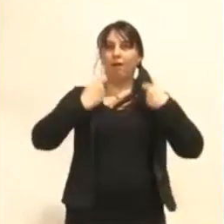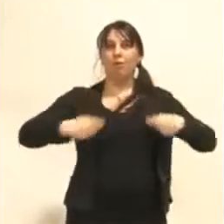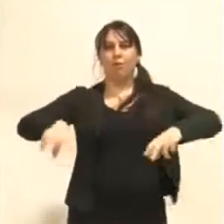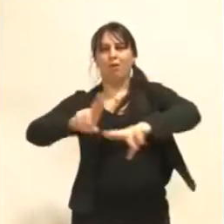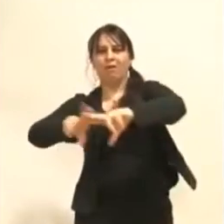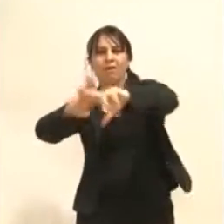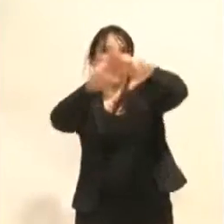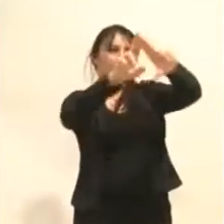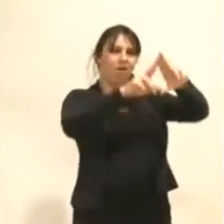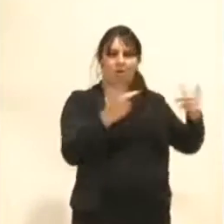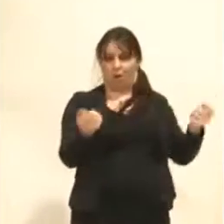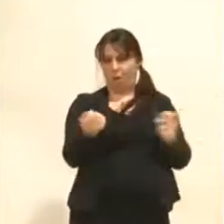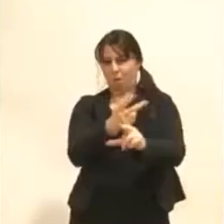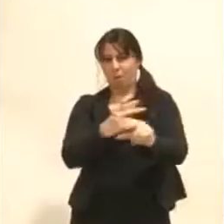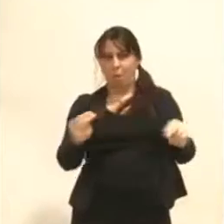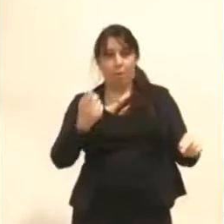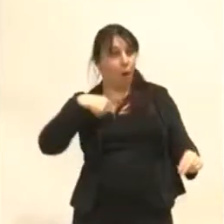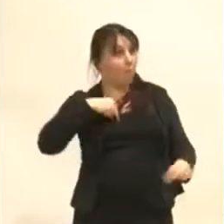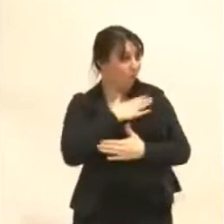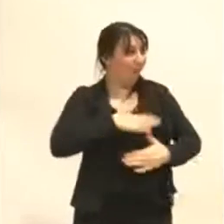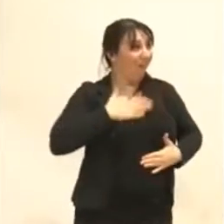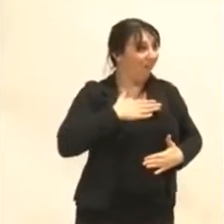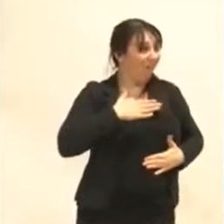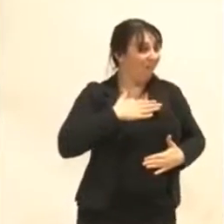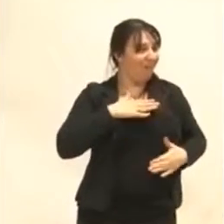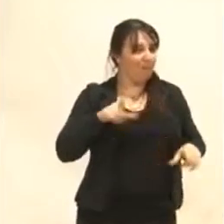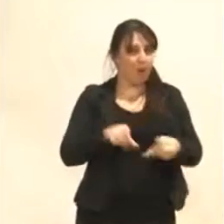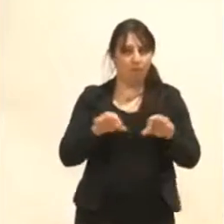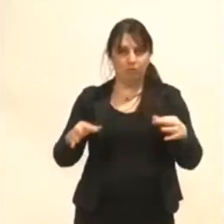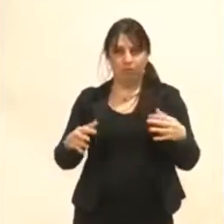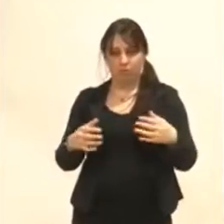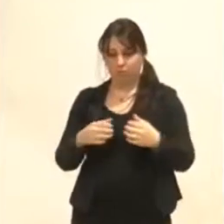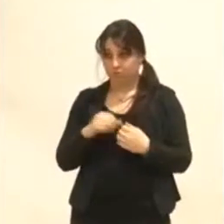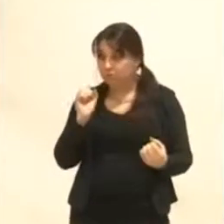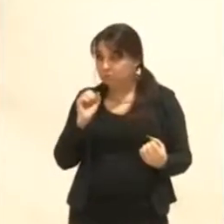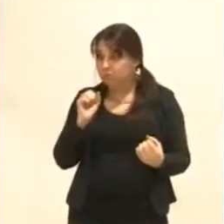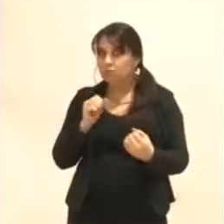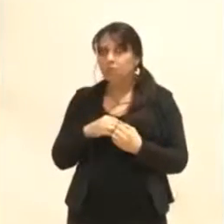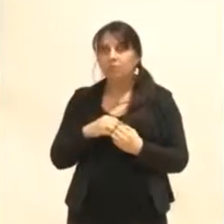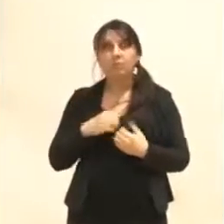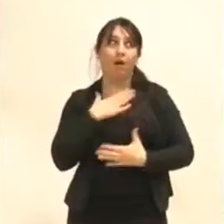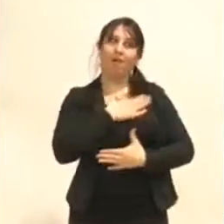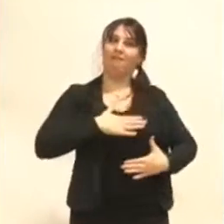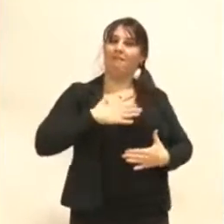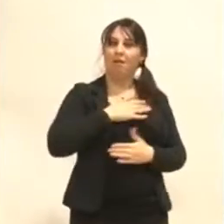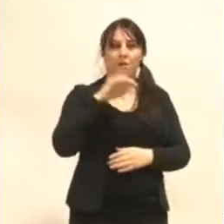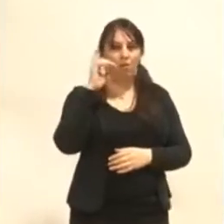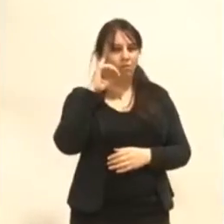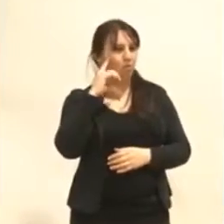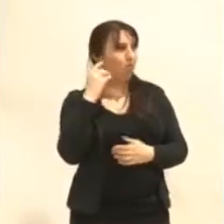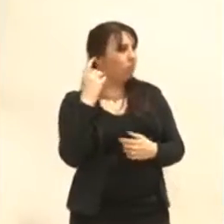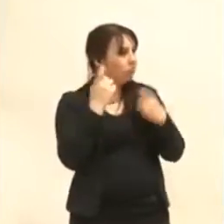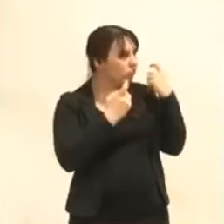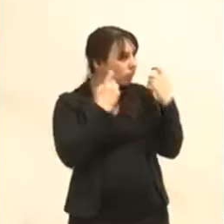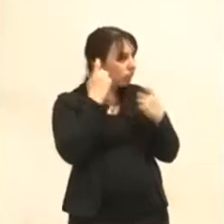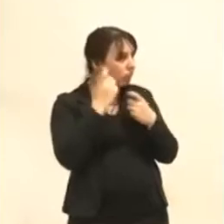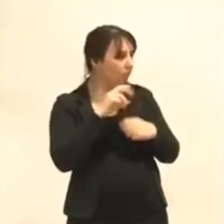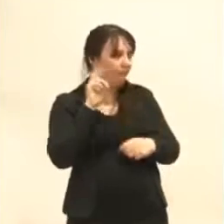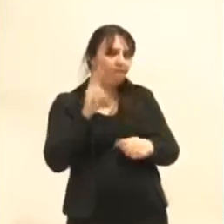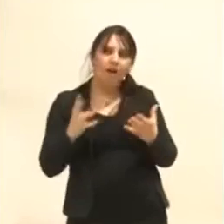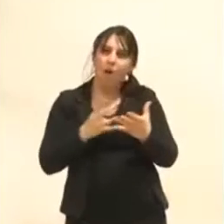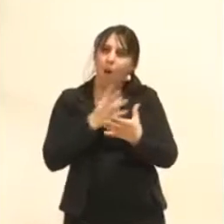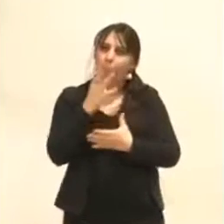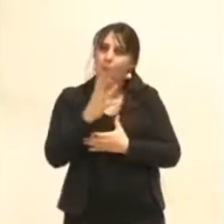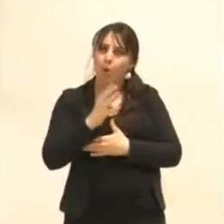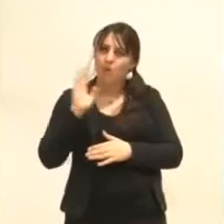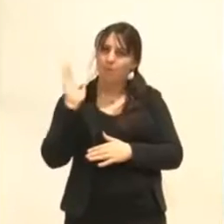nous avons été à la fois satisfaits et stupéfaits. Satisfaits parce que nous ne comprenions pas pourquoi ce projet pourtant